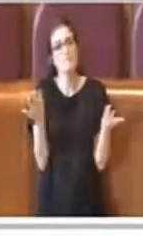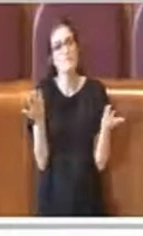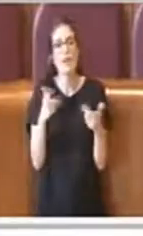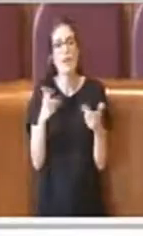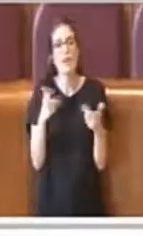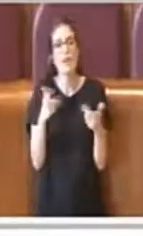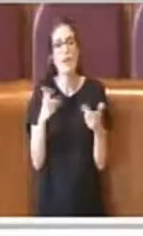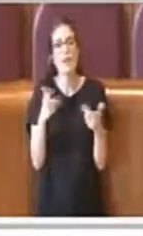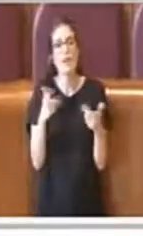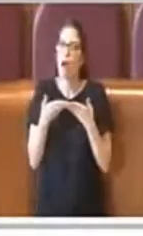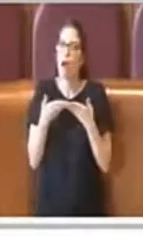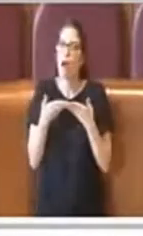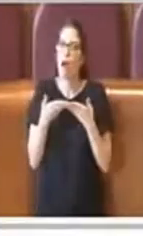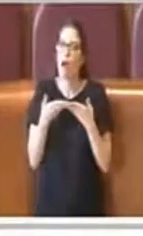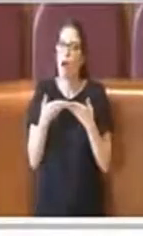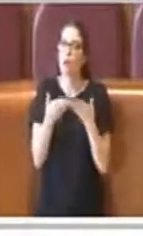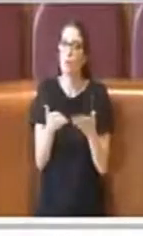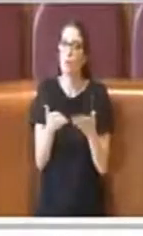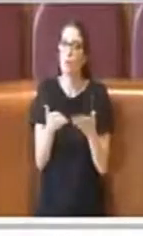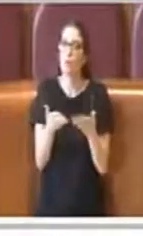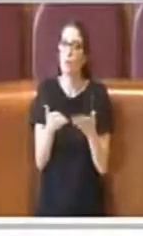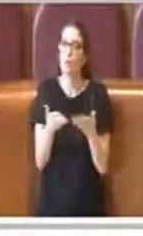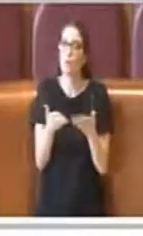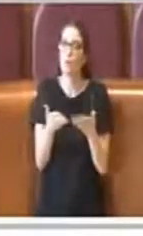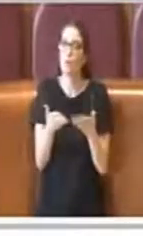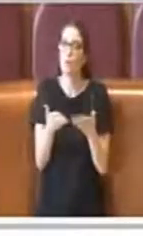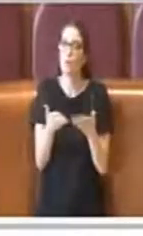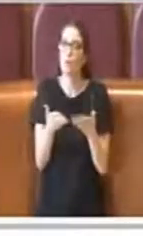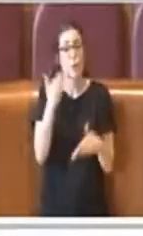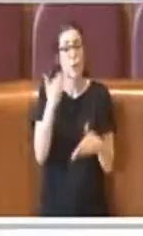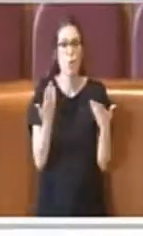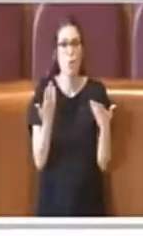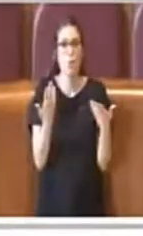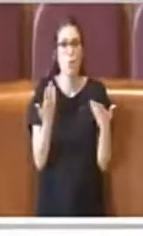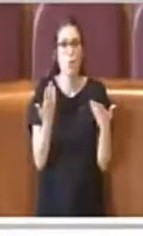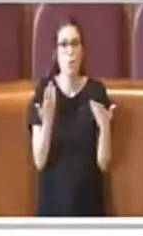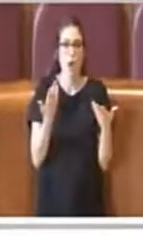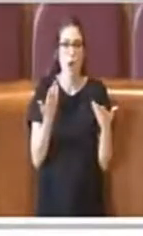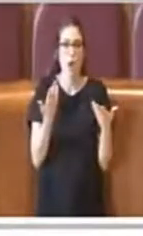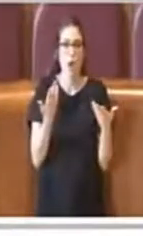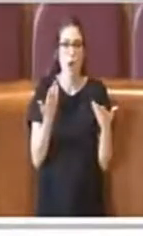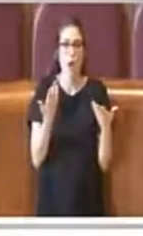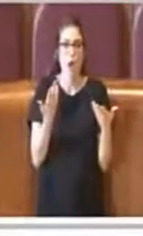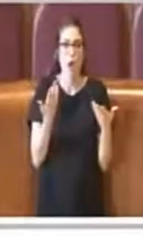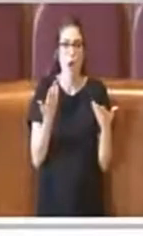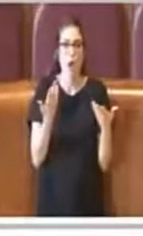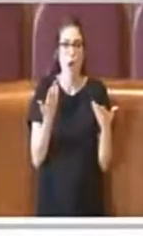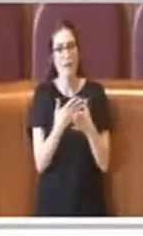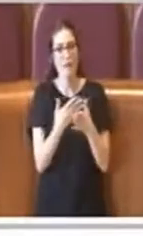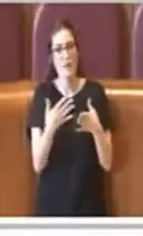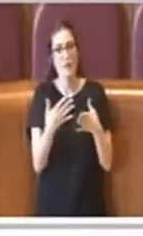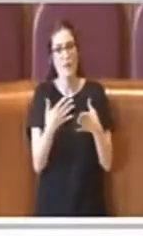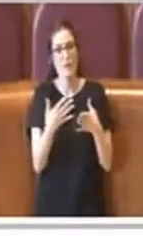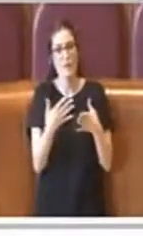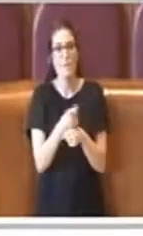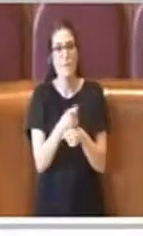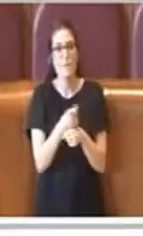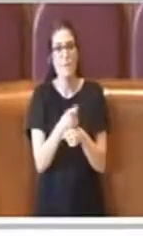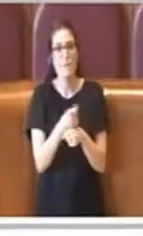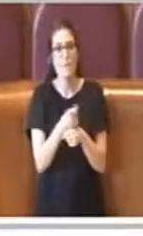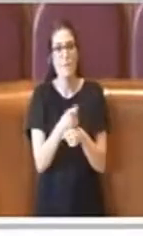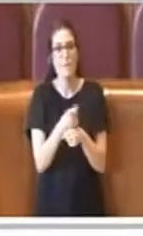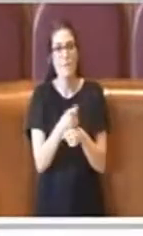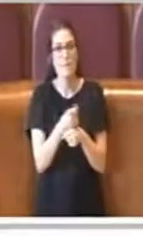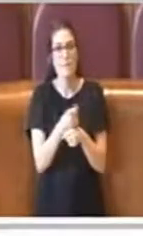dare una grande mano, snellendo delle procedure e mettendo a disposizione degli spazi e del personale